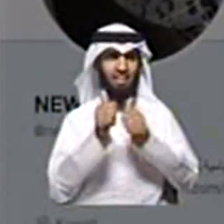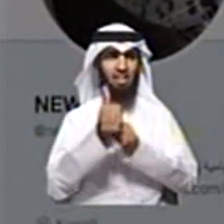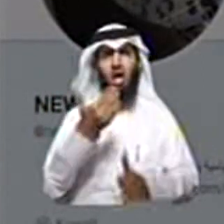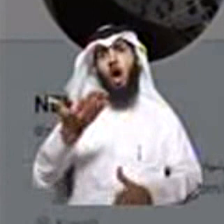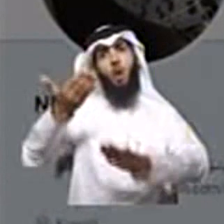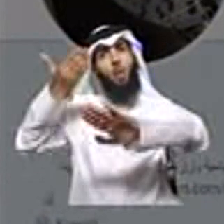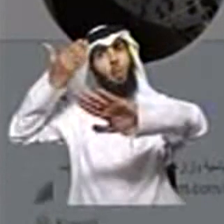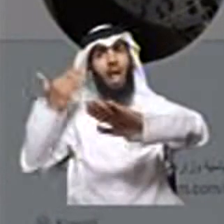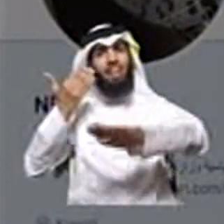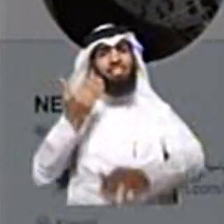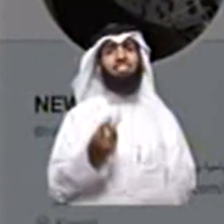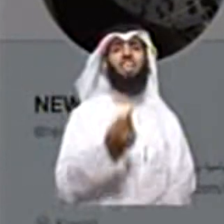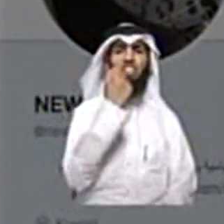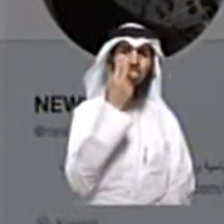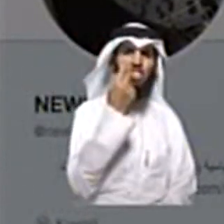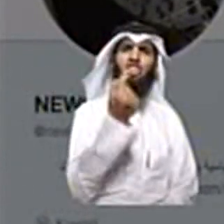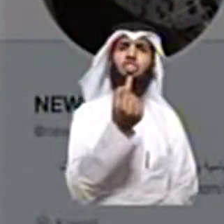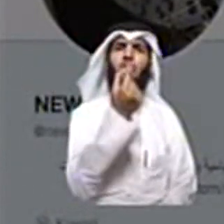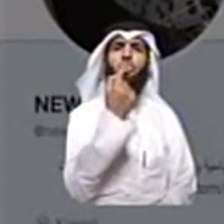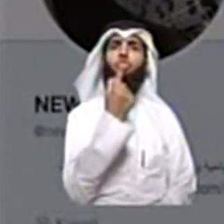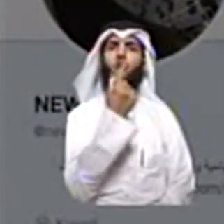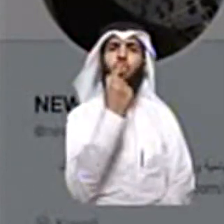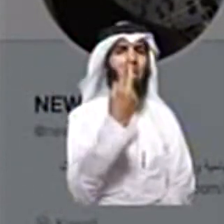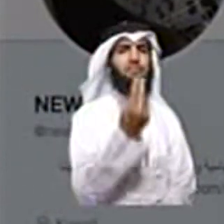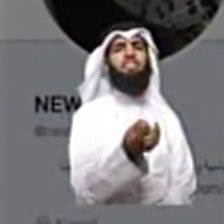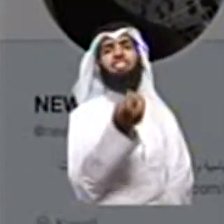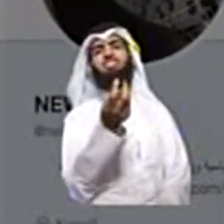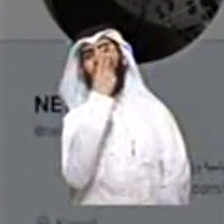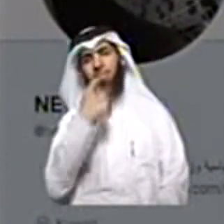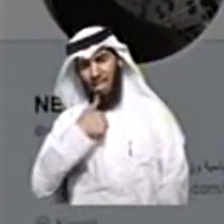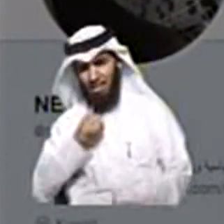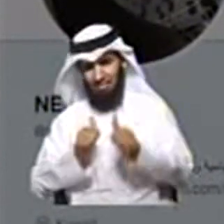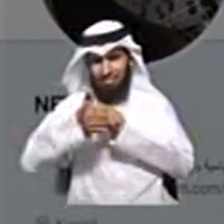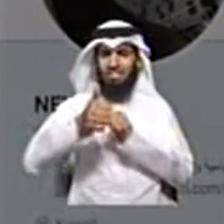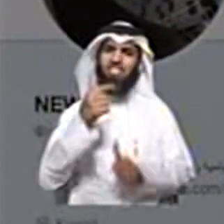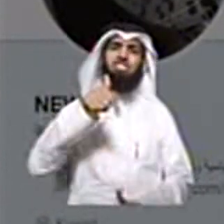6.78 جزء من الثانية، ولكن يعتبر الرقم ممتاز تحضيرا للبطولات القادمة بإذن الله.